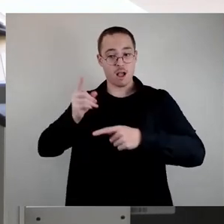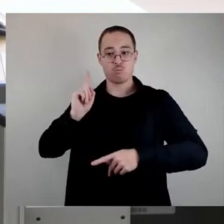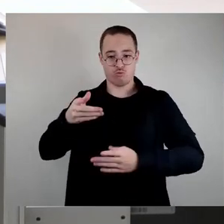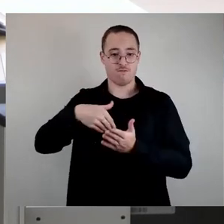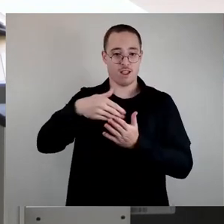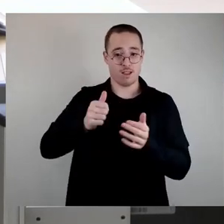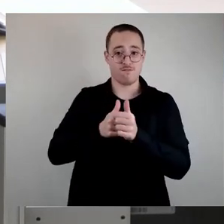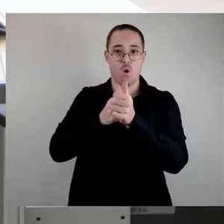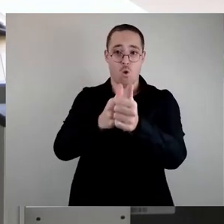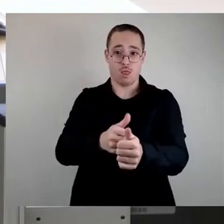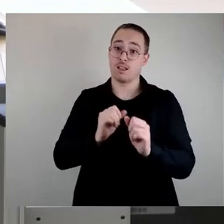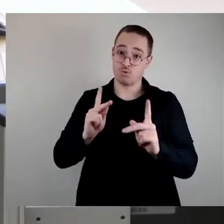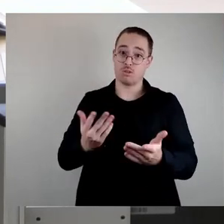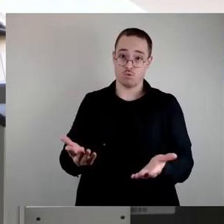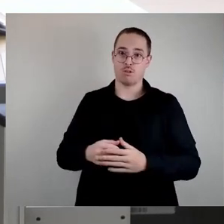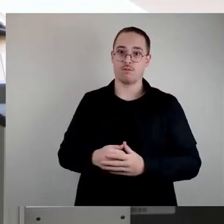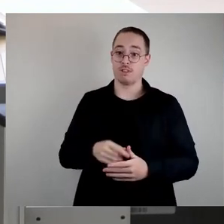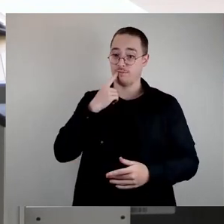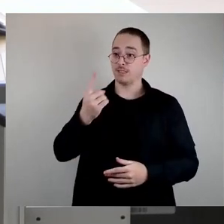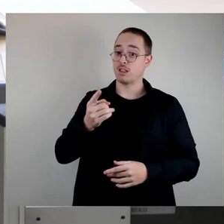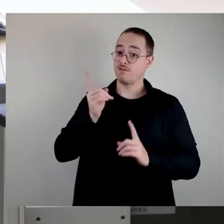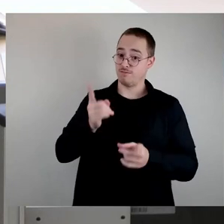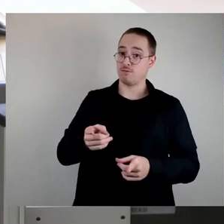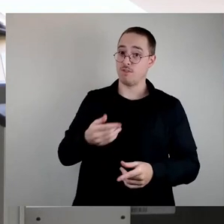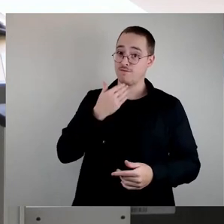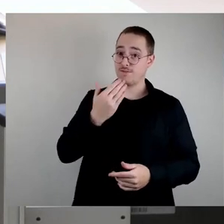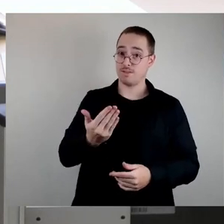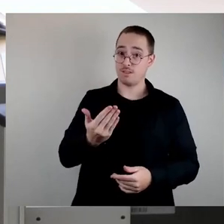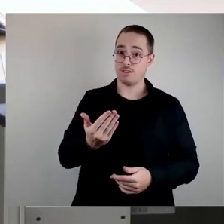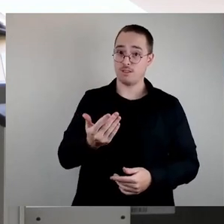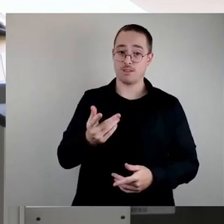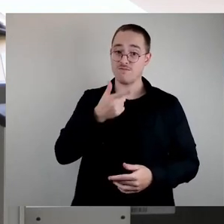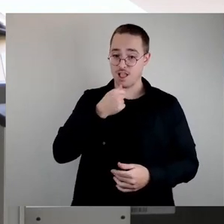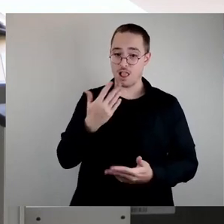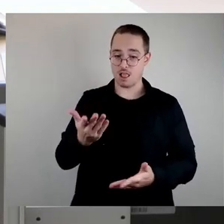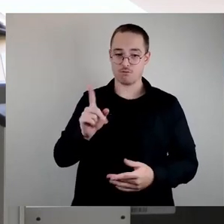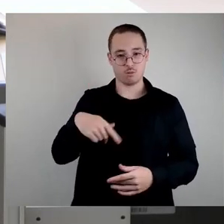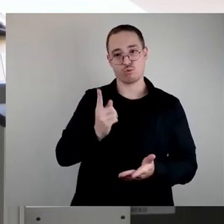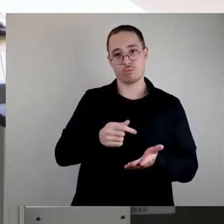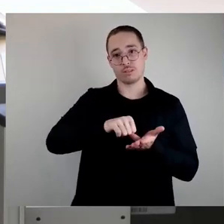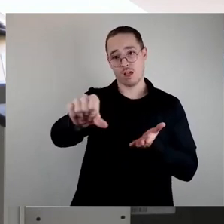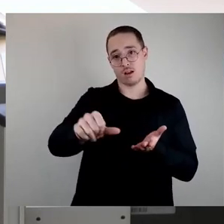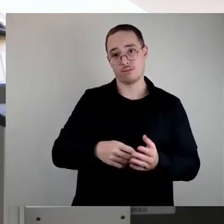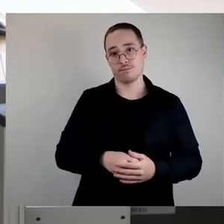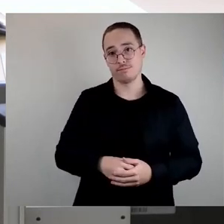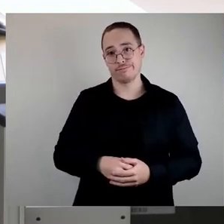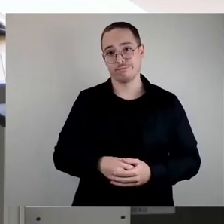anschiebt, muss auch bezahlen. Das Ziel ist ja, und das wird niemand in Abrede stellen, die Zahl der Fußballspieler